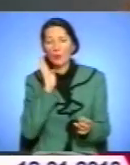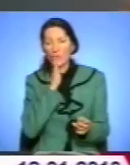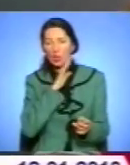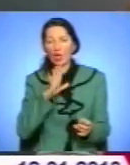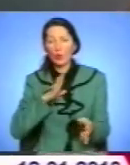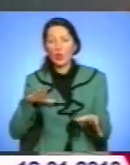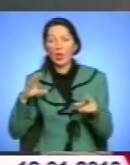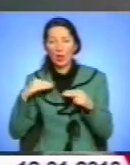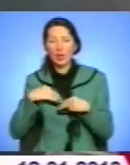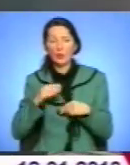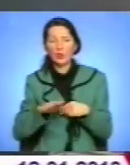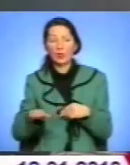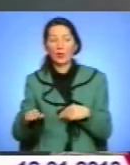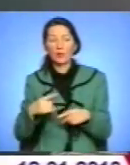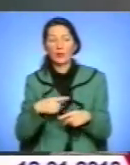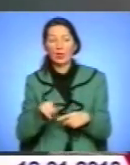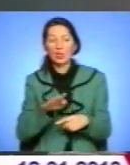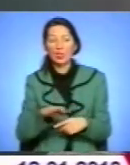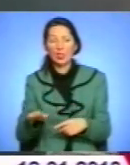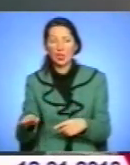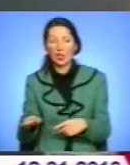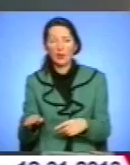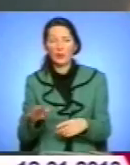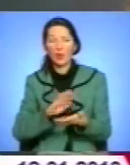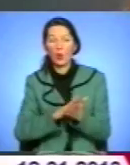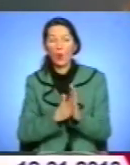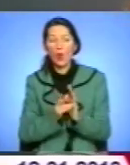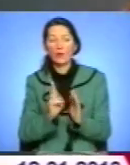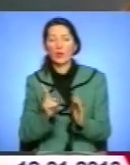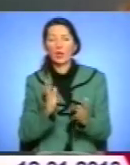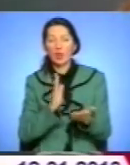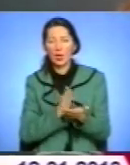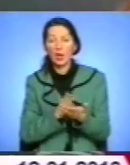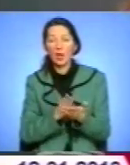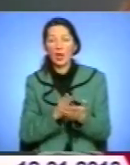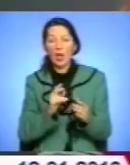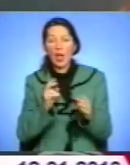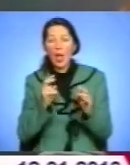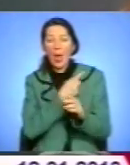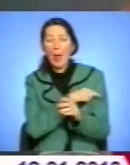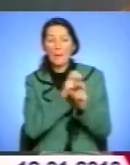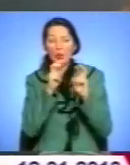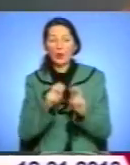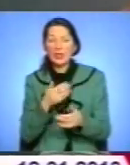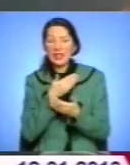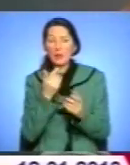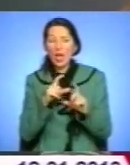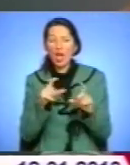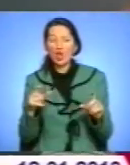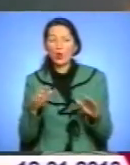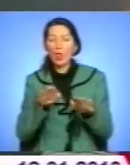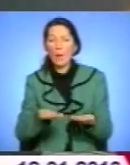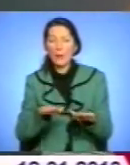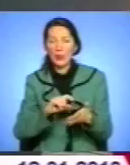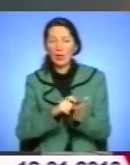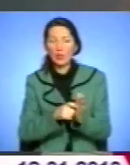Ну і інші діти, умови, в яких відбувається цей медогляд, не має школа такого приміщення, так, щоб було